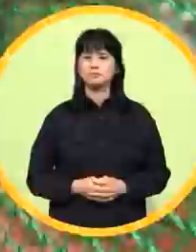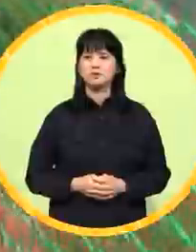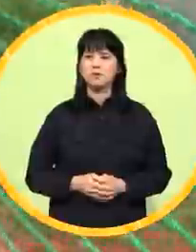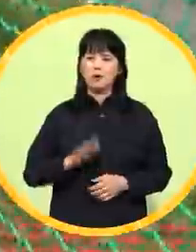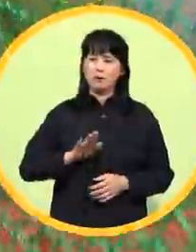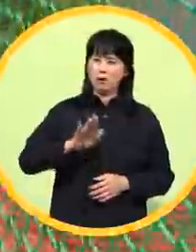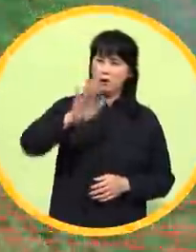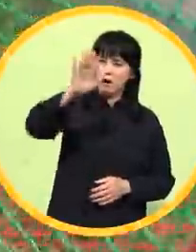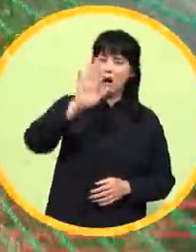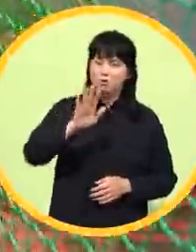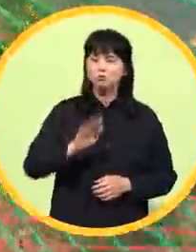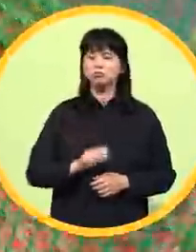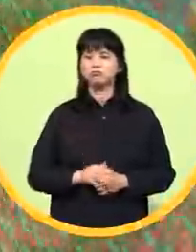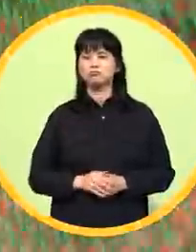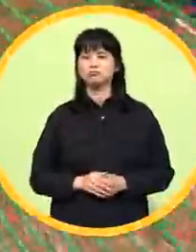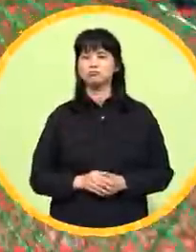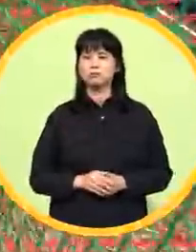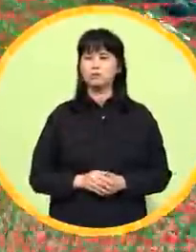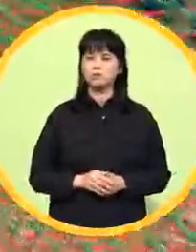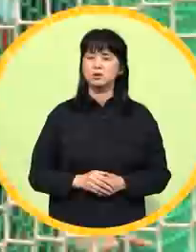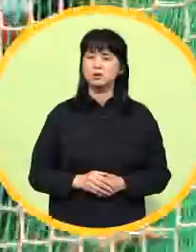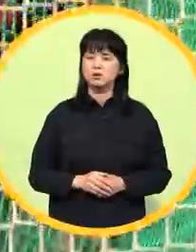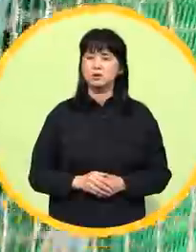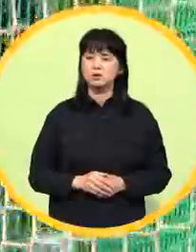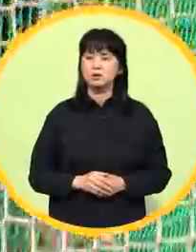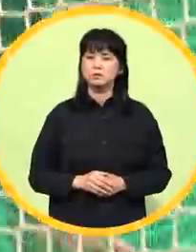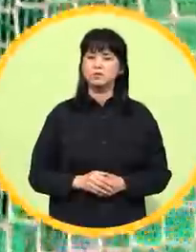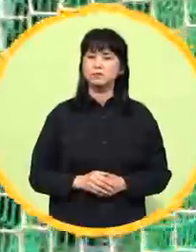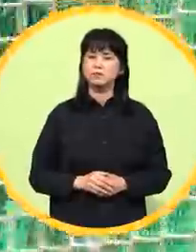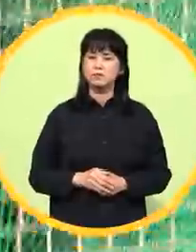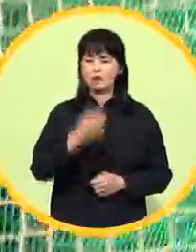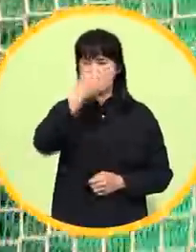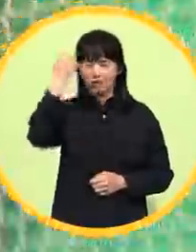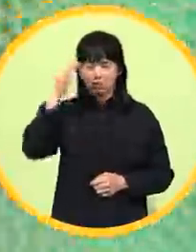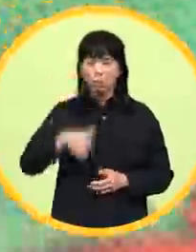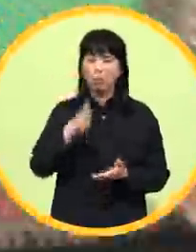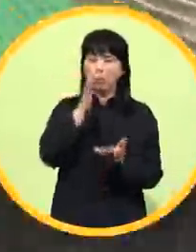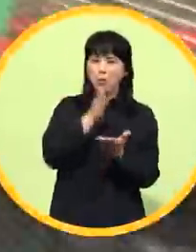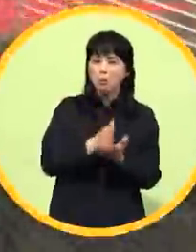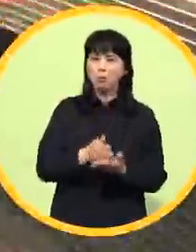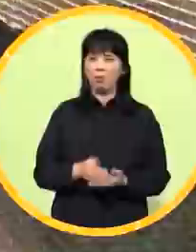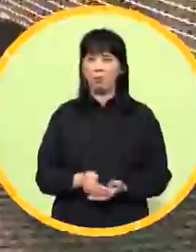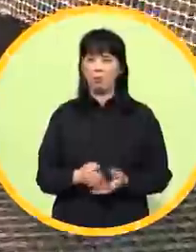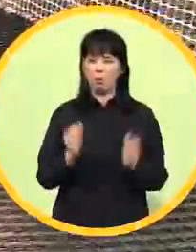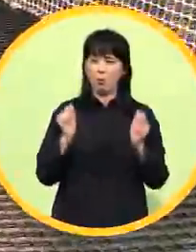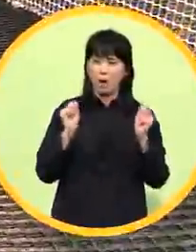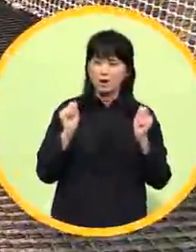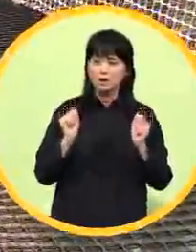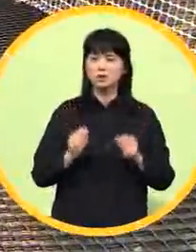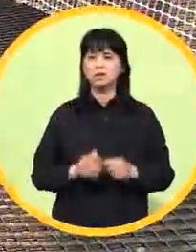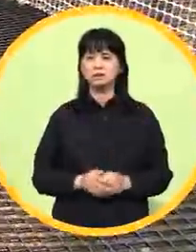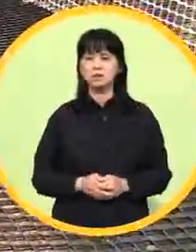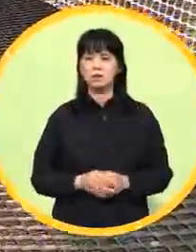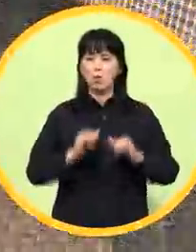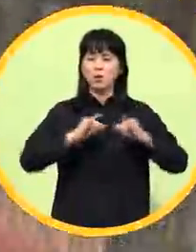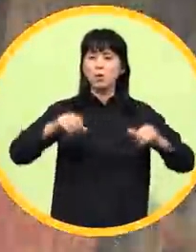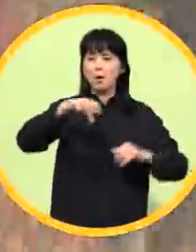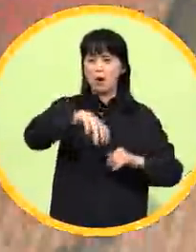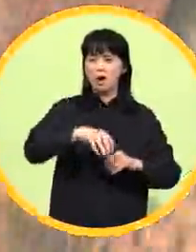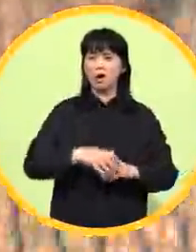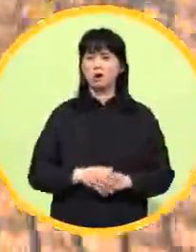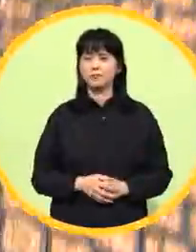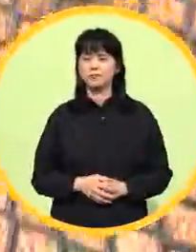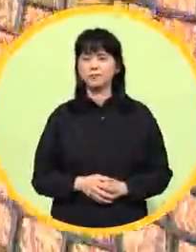結構傾斜ありますない打つようになりますよねぇいやぁいやぁキャンれ米だねぇおもしろ話